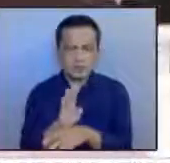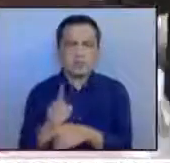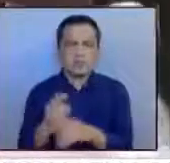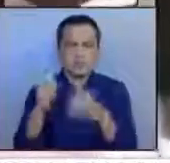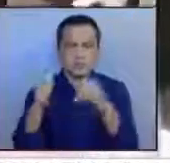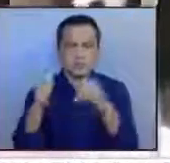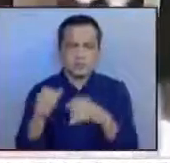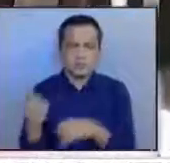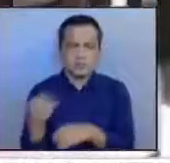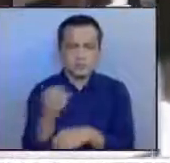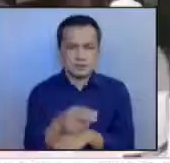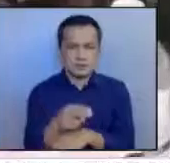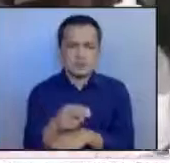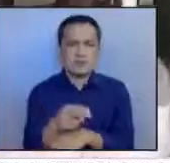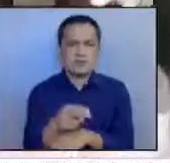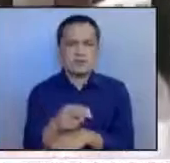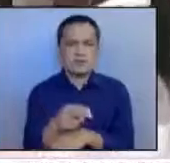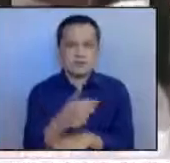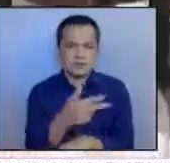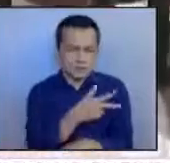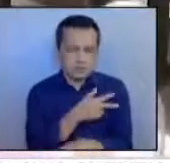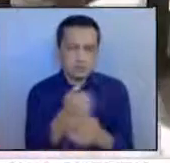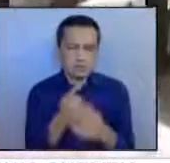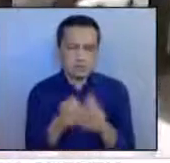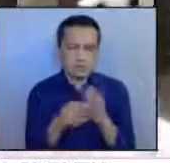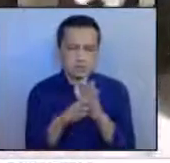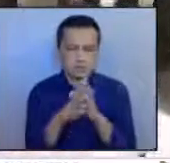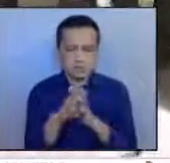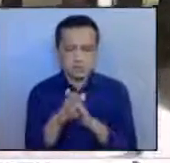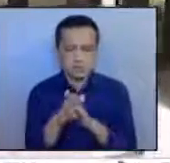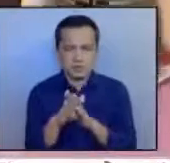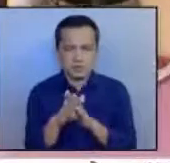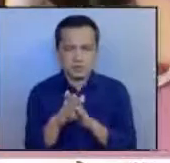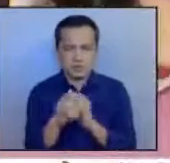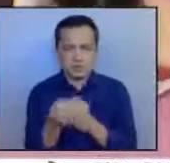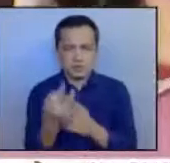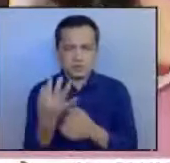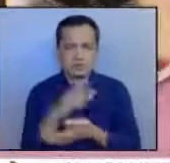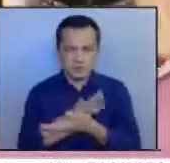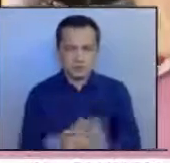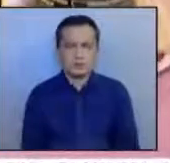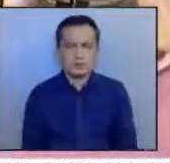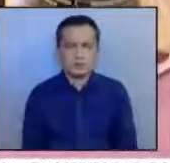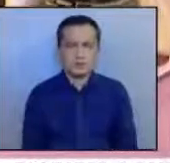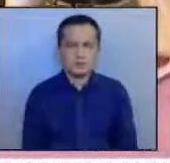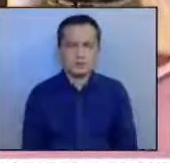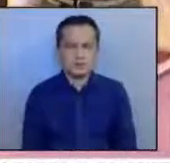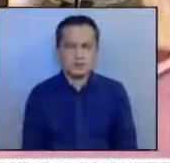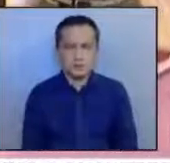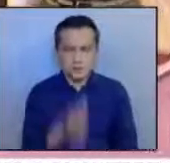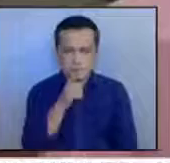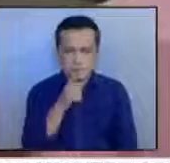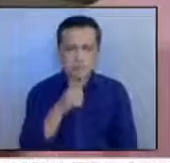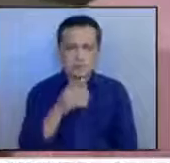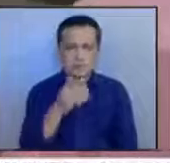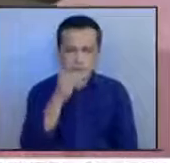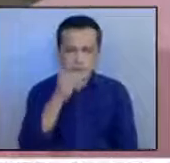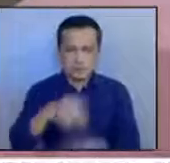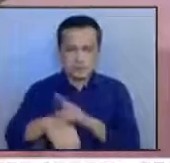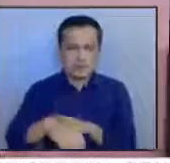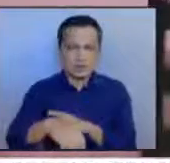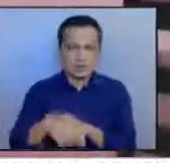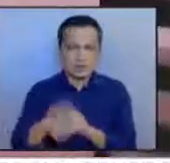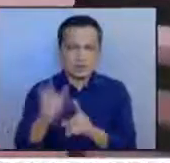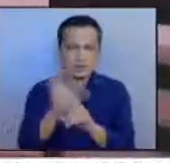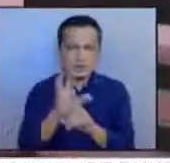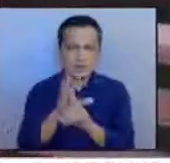mandatory booster shot ngayong tumataas na naman ang kaso ng COVID-19. Lunchtime at dinner time kasi aniya ang pinakamaraming tao sa